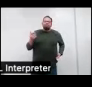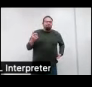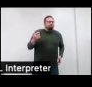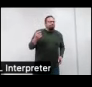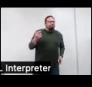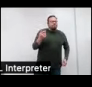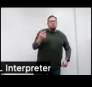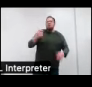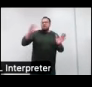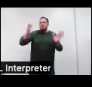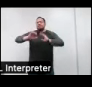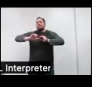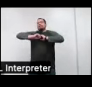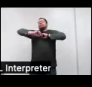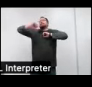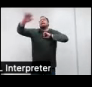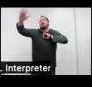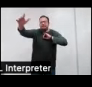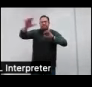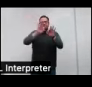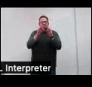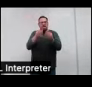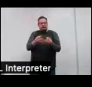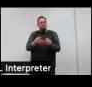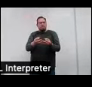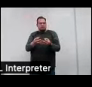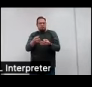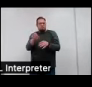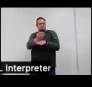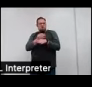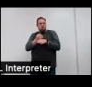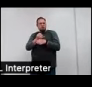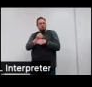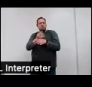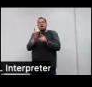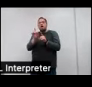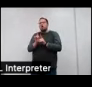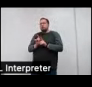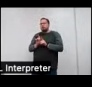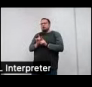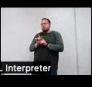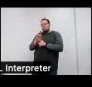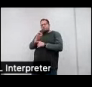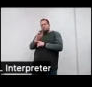extended family system, like Bini mentioned earlier, the Marshallese, they're also